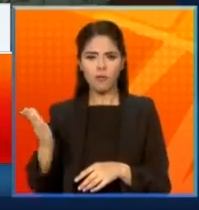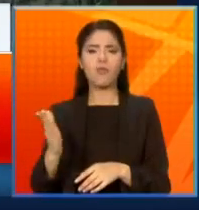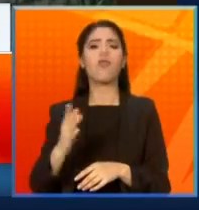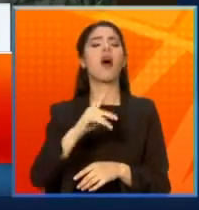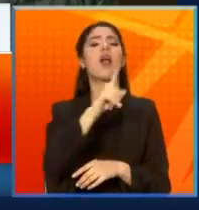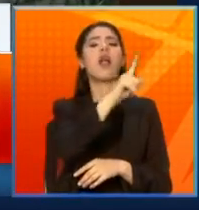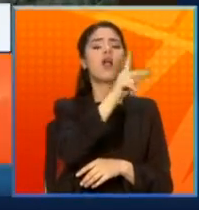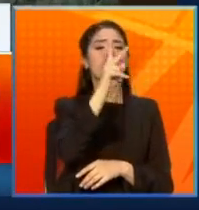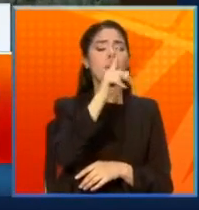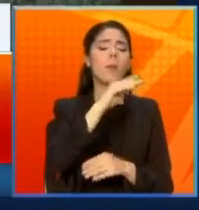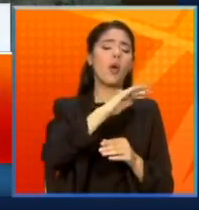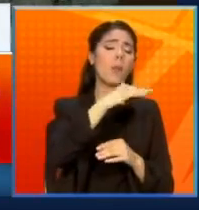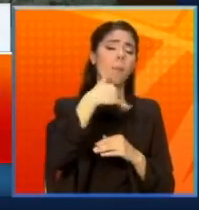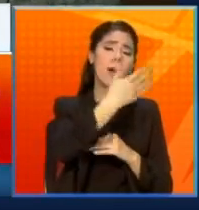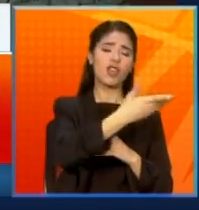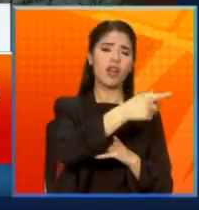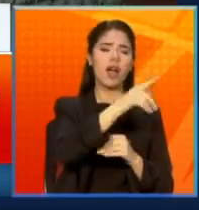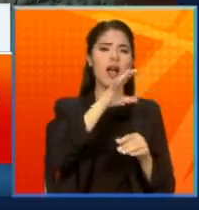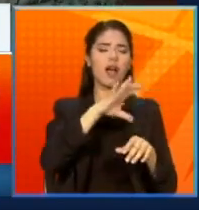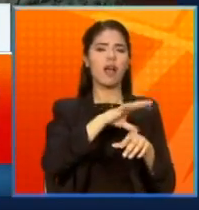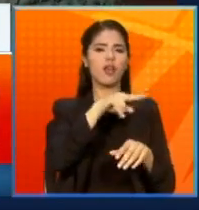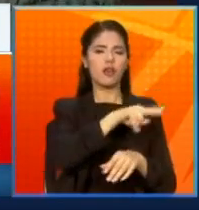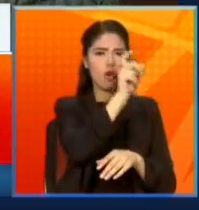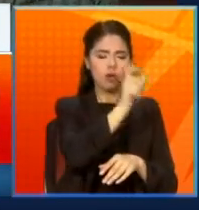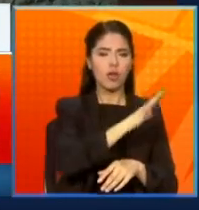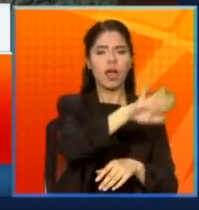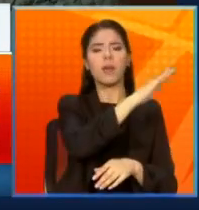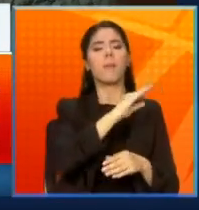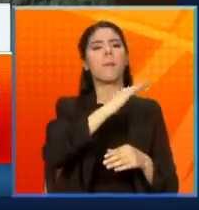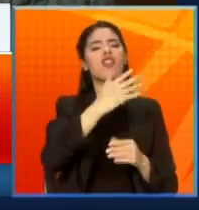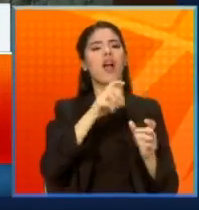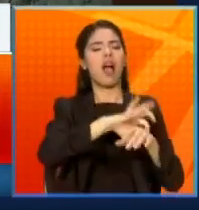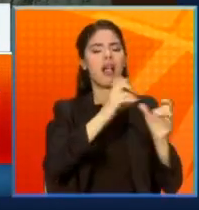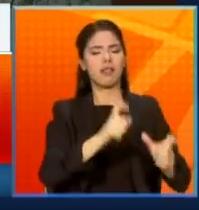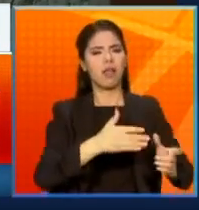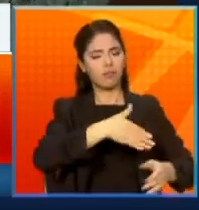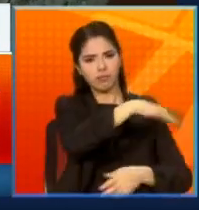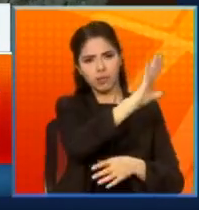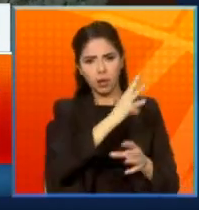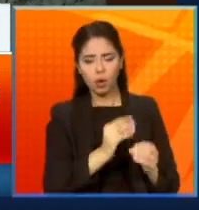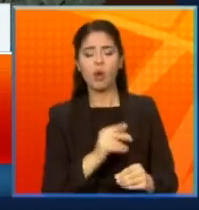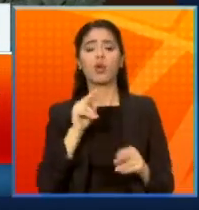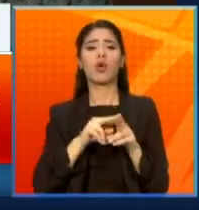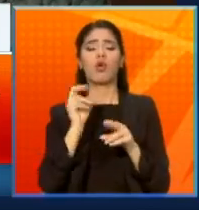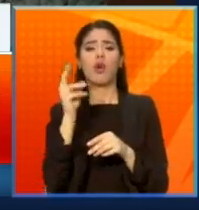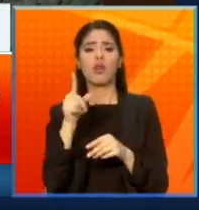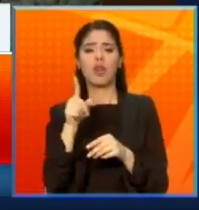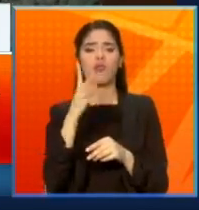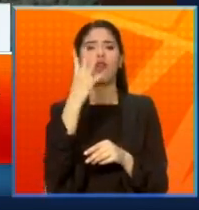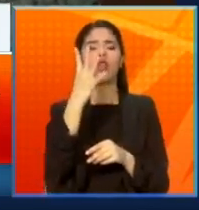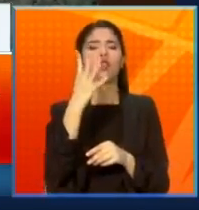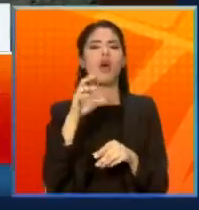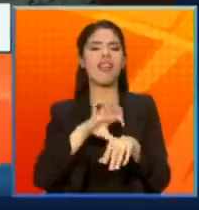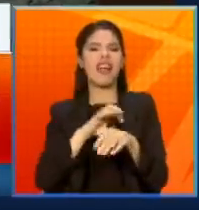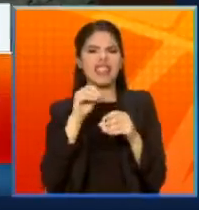Klinik Konuk Evi'ne kaldırıldı. Tabii ki bu haberlerin ortaya çıkmasındaki en önemli sebeplerden birisi de hastane uçaktaki 4 hastada